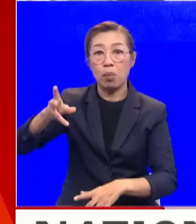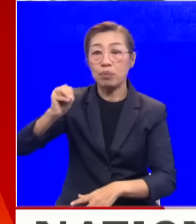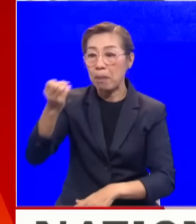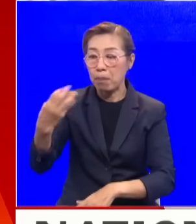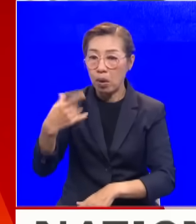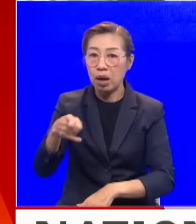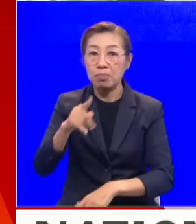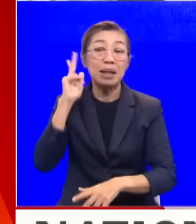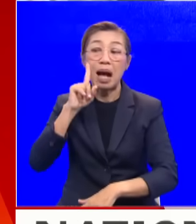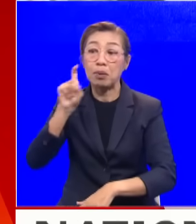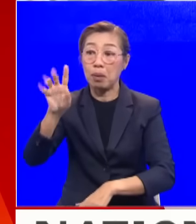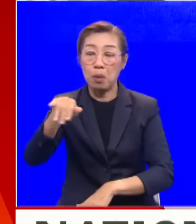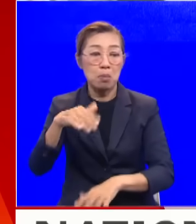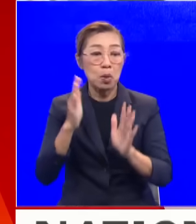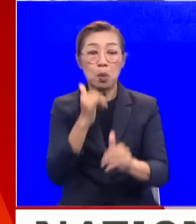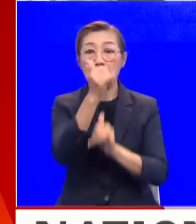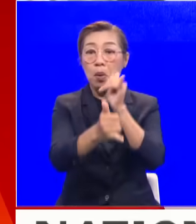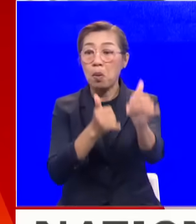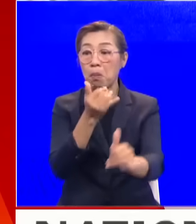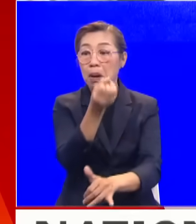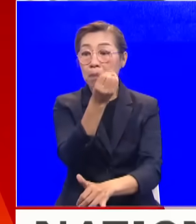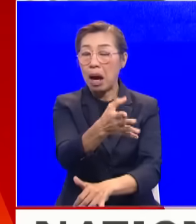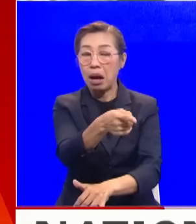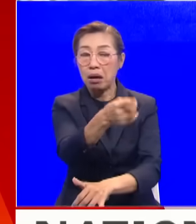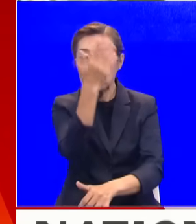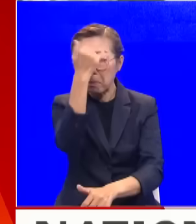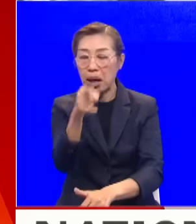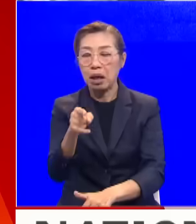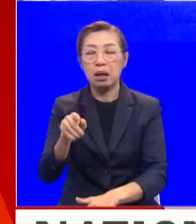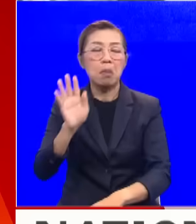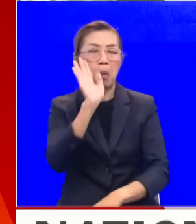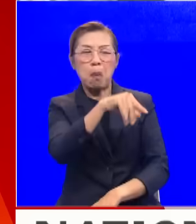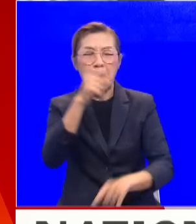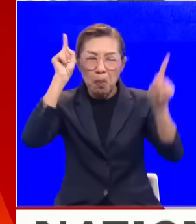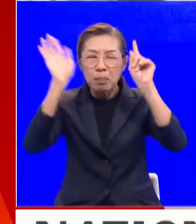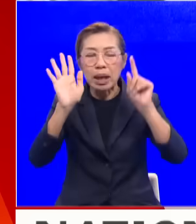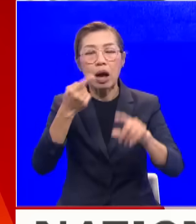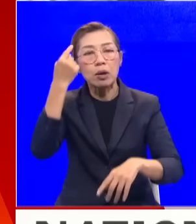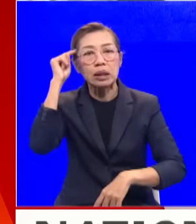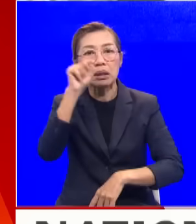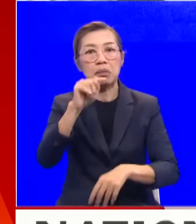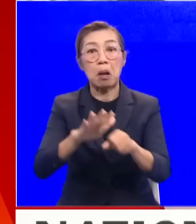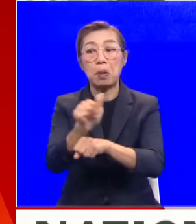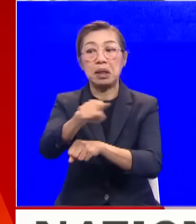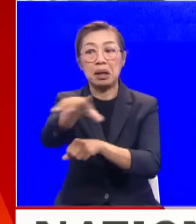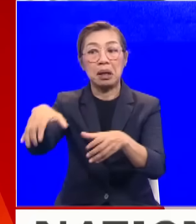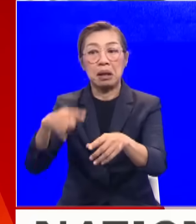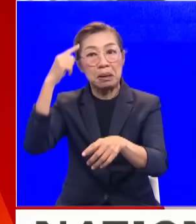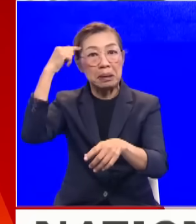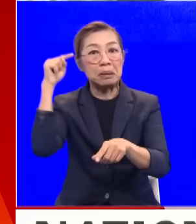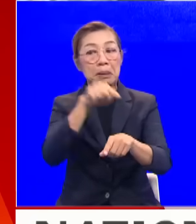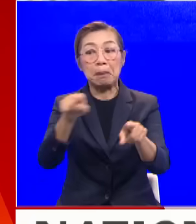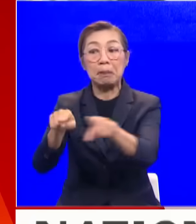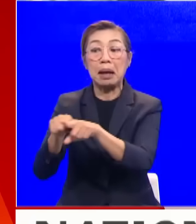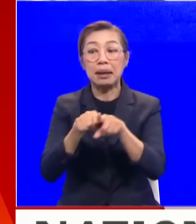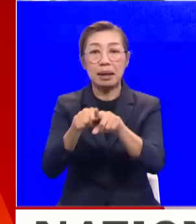คนคิดถึงกัน เออคุณภูมิธรรมบอกอย่าไปจินตนาการ ค นเขาคิดถึงกันเพียงแค่บังเอิญว่าอาจจะคิดถึงกันเมื่อวานเป็นพิเศษก็เลยพร้อมหน้าพร้อมตากันที่จัน